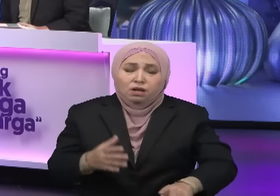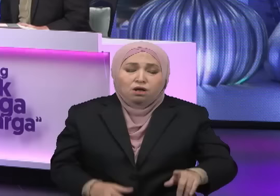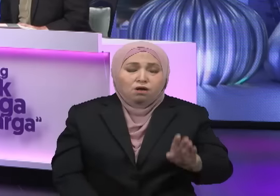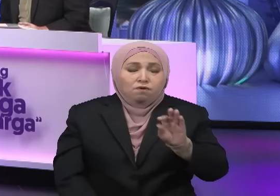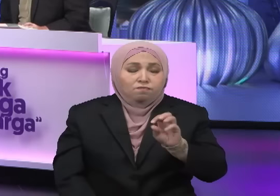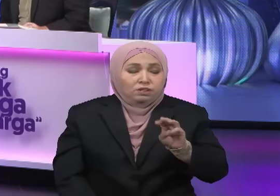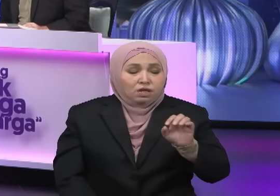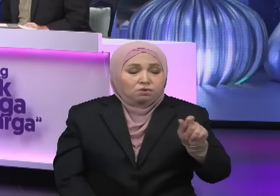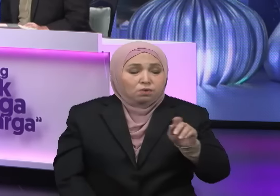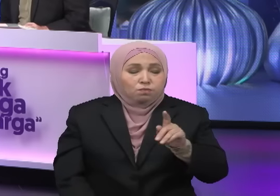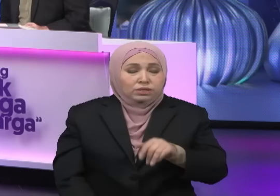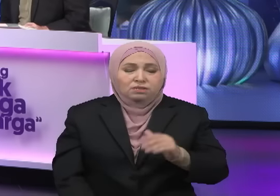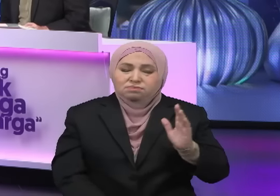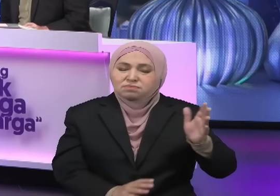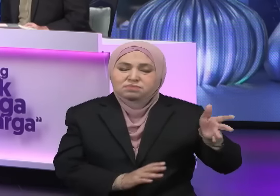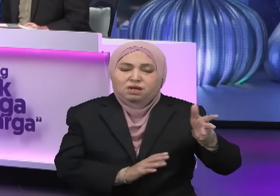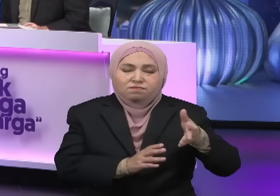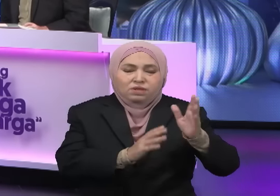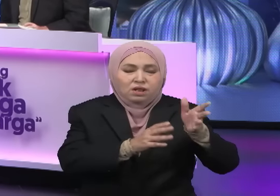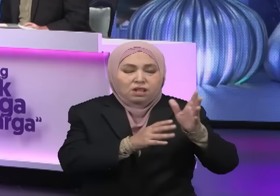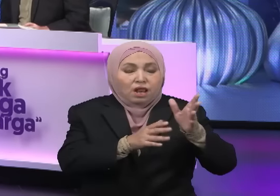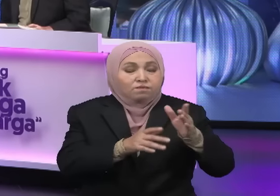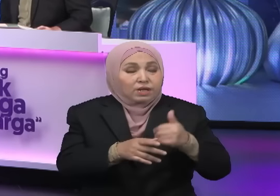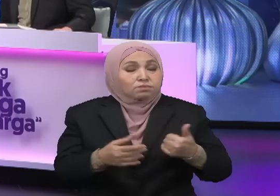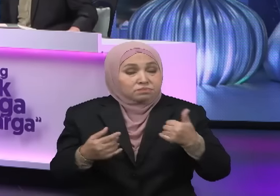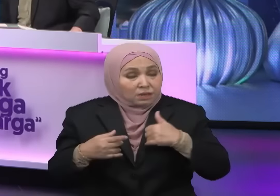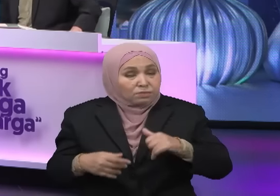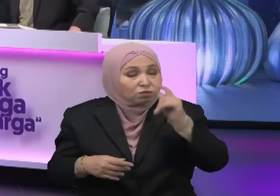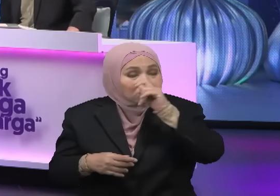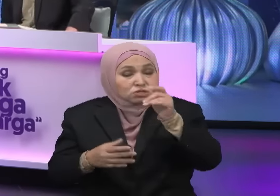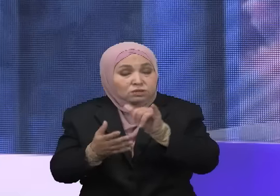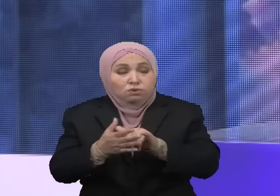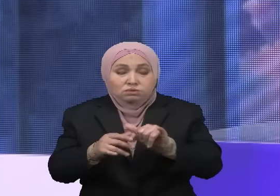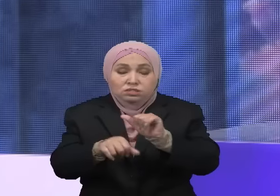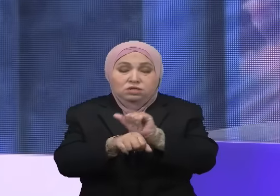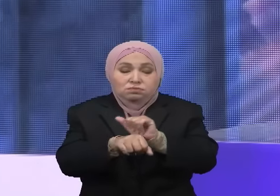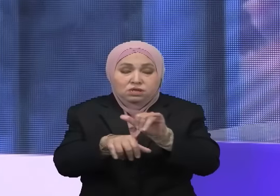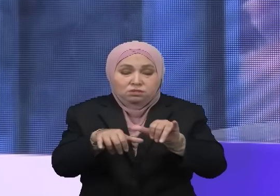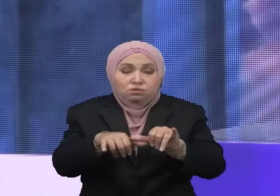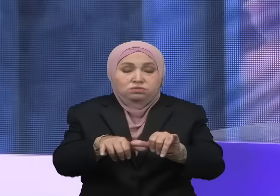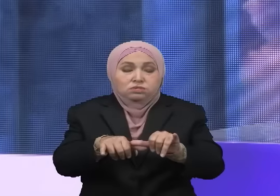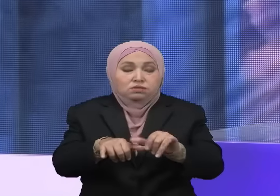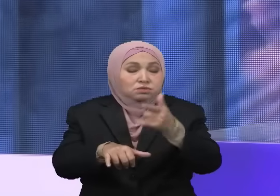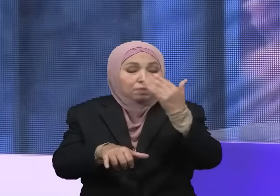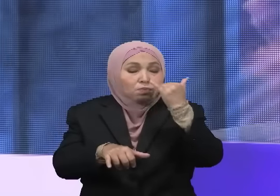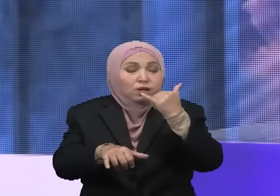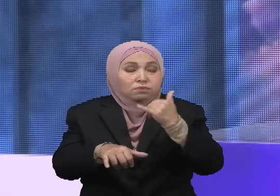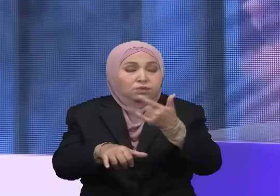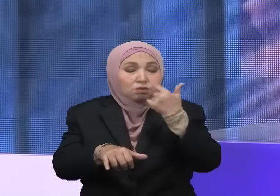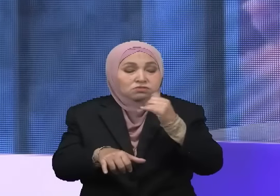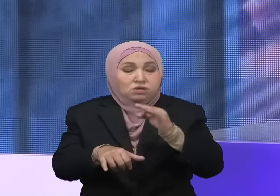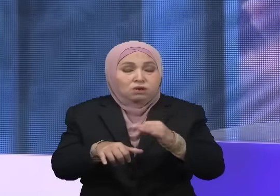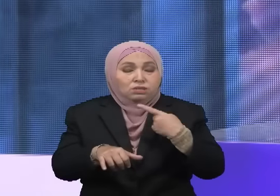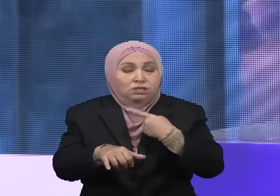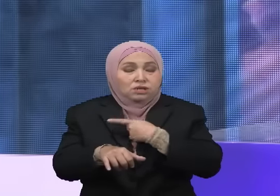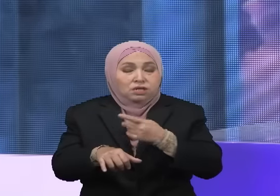Fadharhum wama yaftarun. Tinggalkan pendustaan yang mereka ada. Tetapi kerja kena terus, Ustaz. Kerja kena terus. Pasal apa? Pasal kalau kita rasa